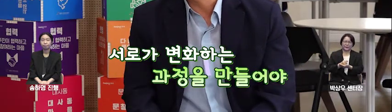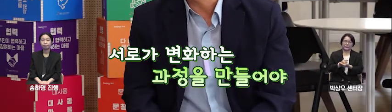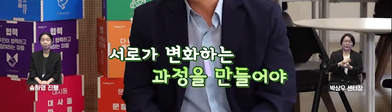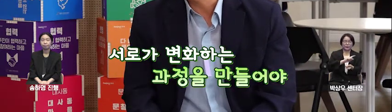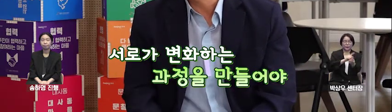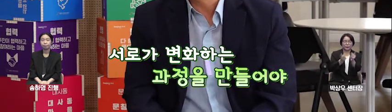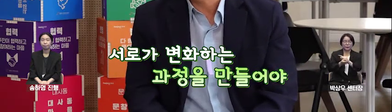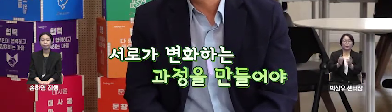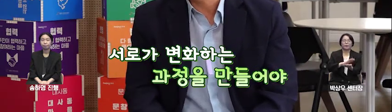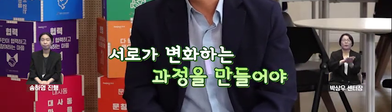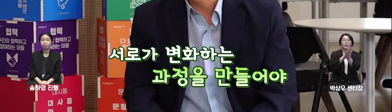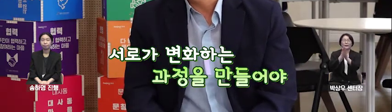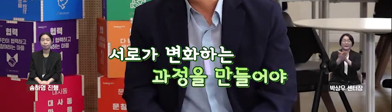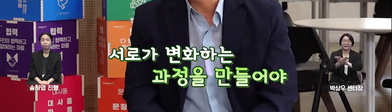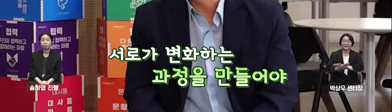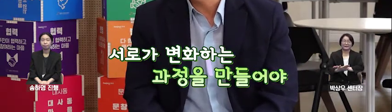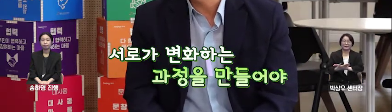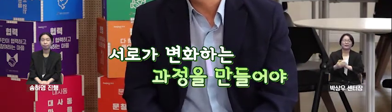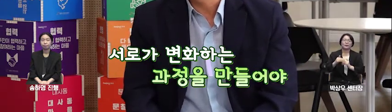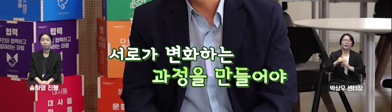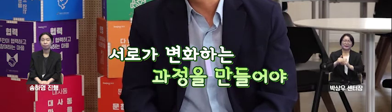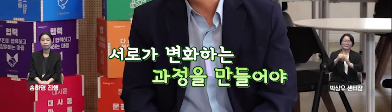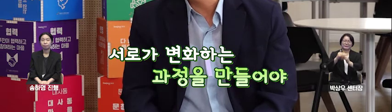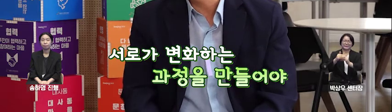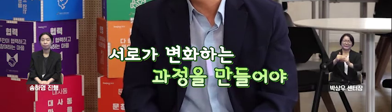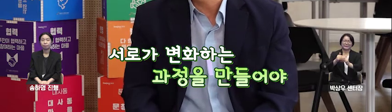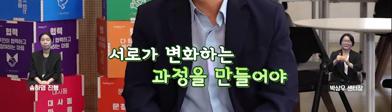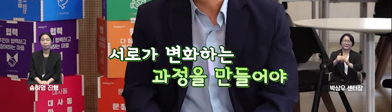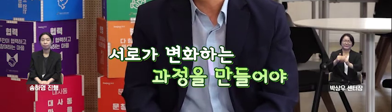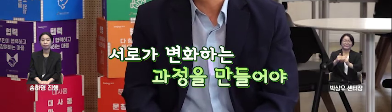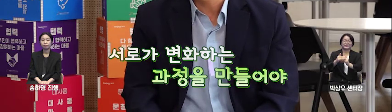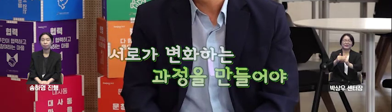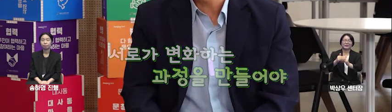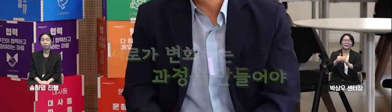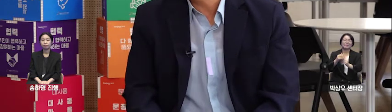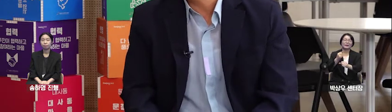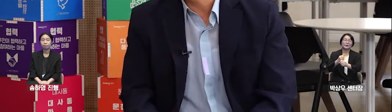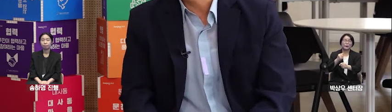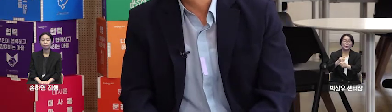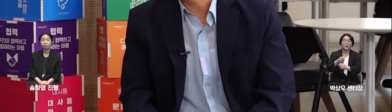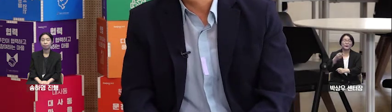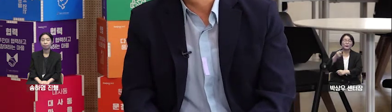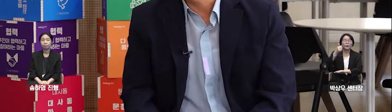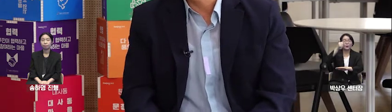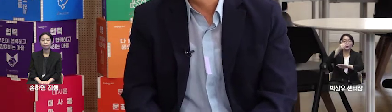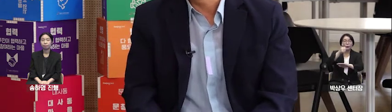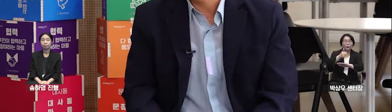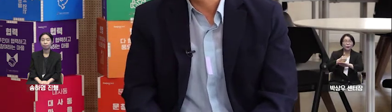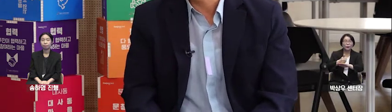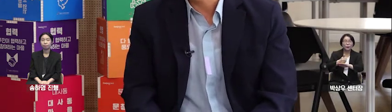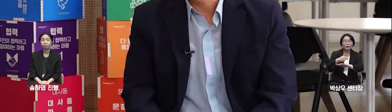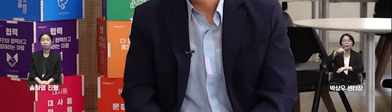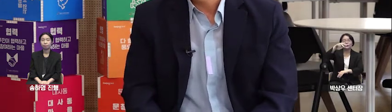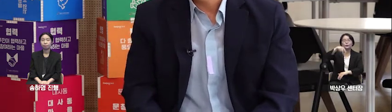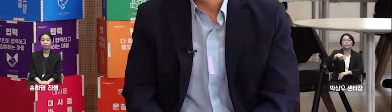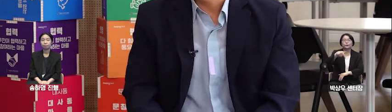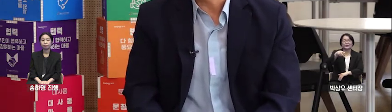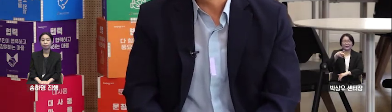뭐 이런 과정들을 계속 만들어가는 것이 그것이 결국 이제 수기의 과정이라고 저는 보고